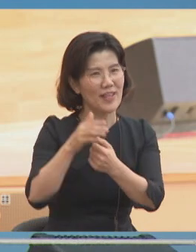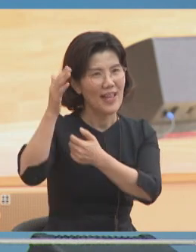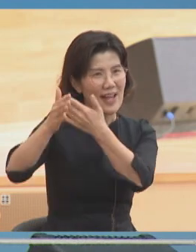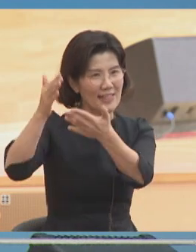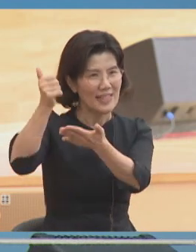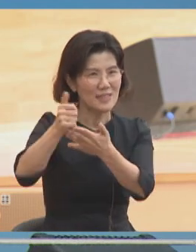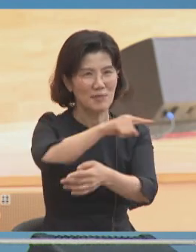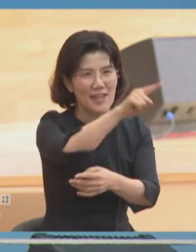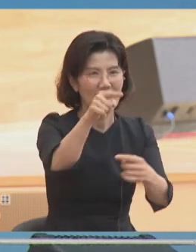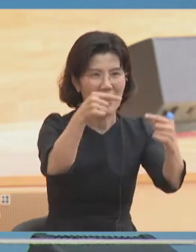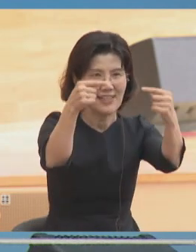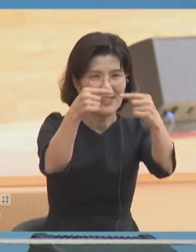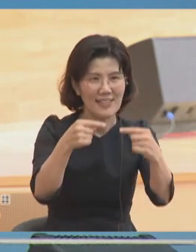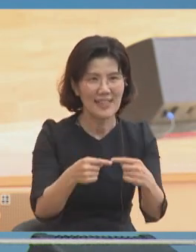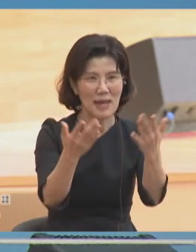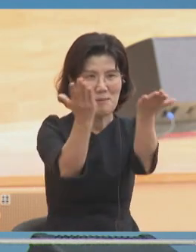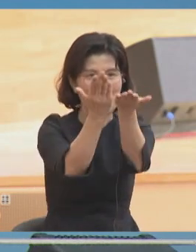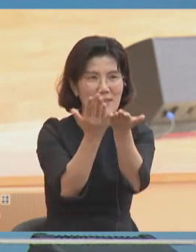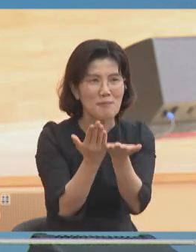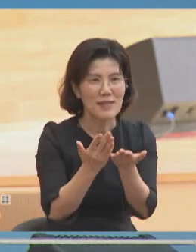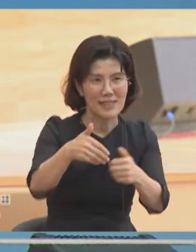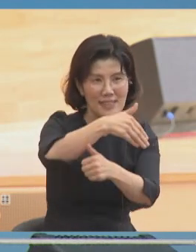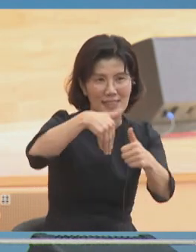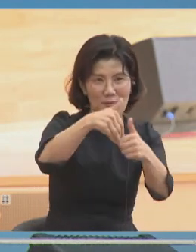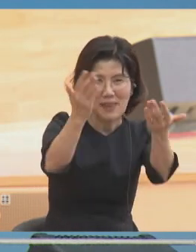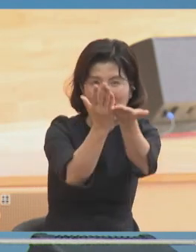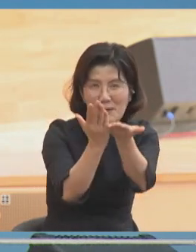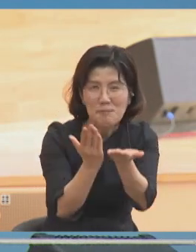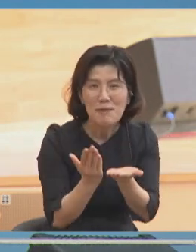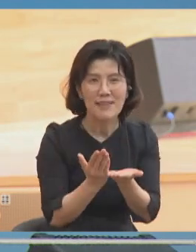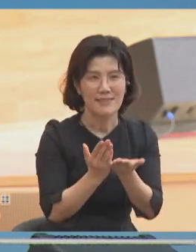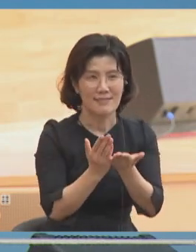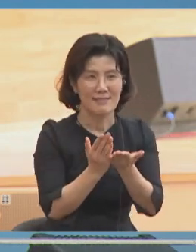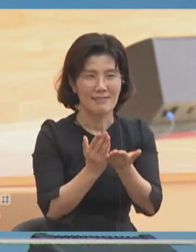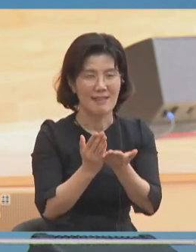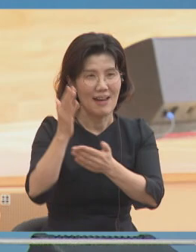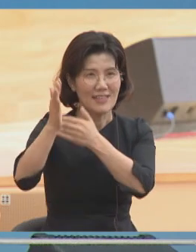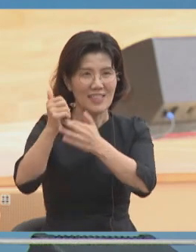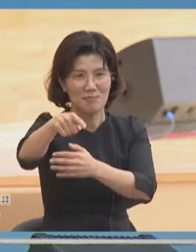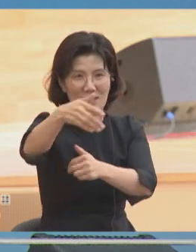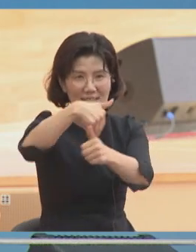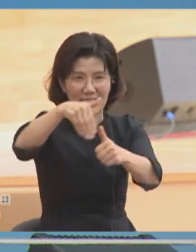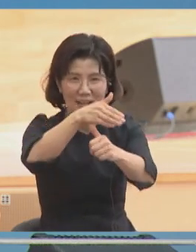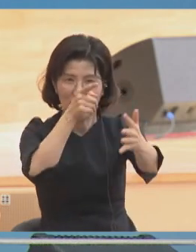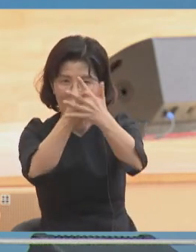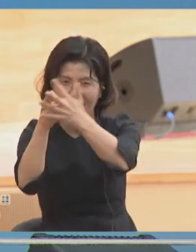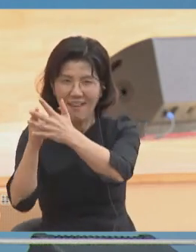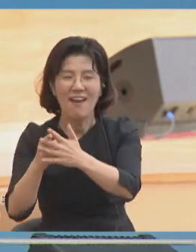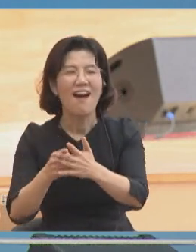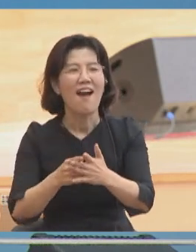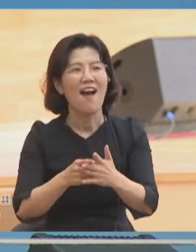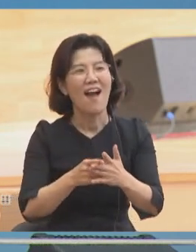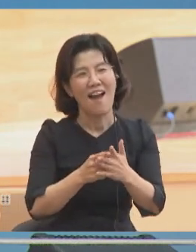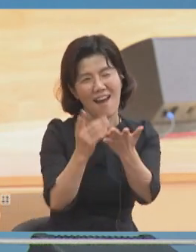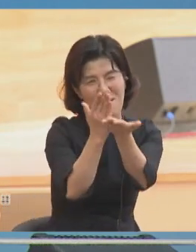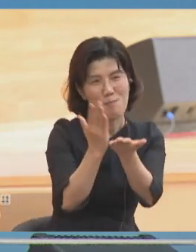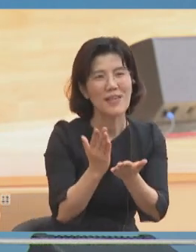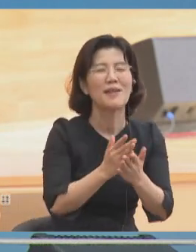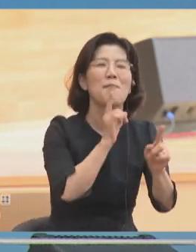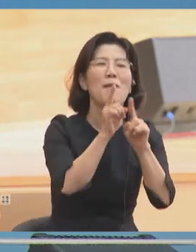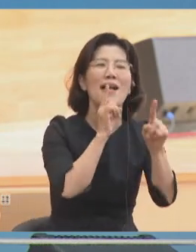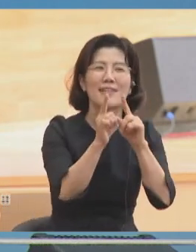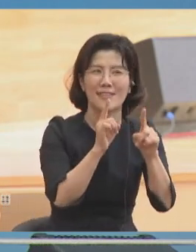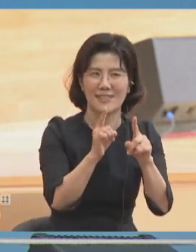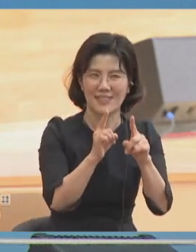맞는 말씀으로 내 상황을 어떻게 이렇게 하나님이 잘 아시지 하는 그런 신기하고 놀라운 말씀으로 여러분들의